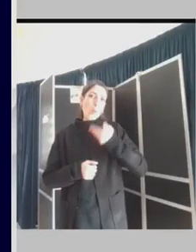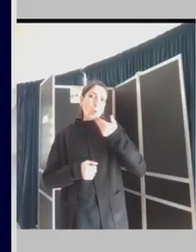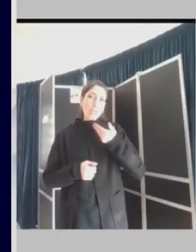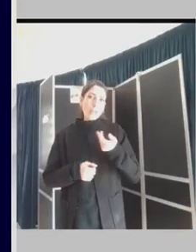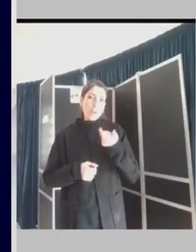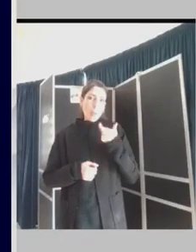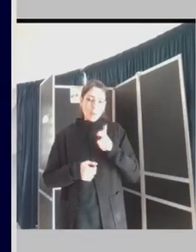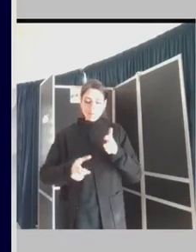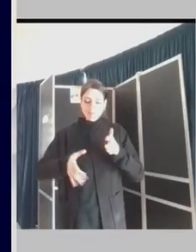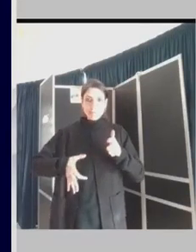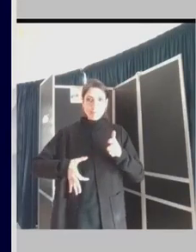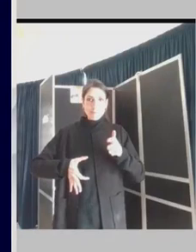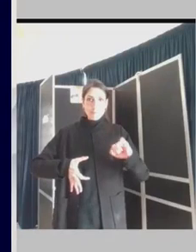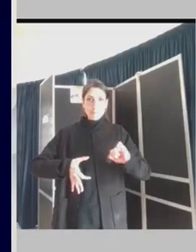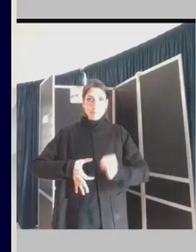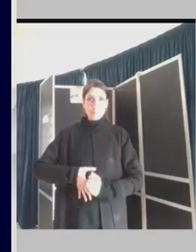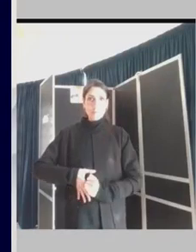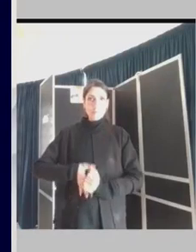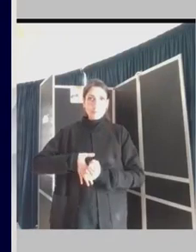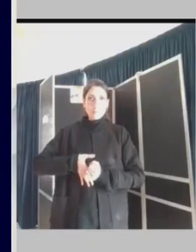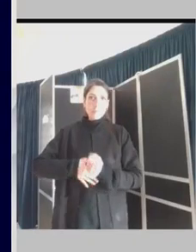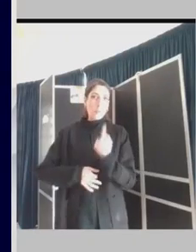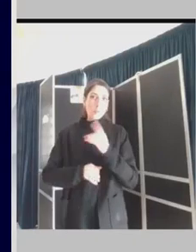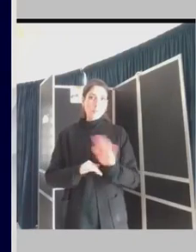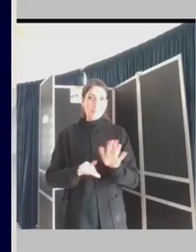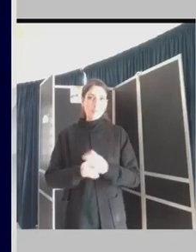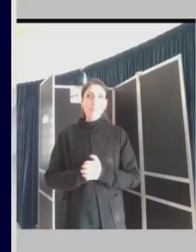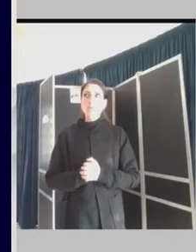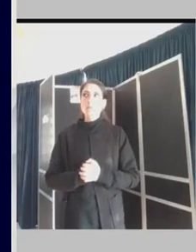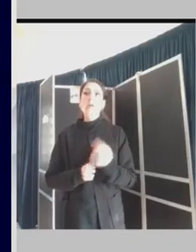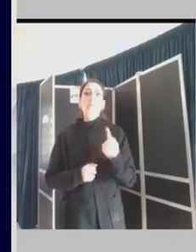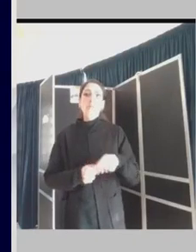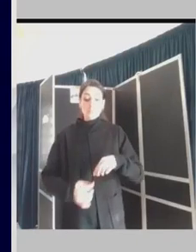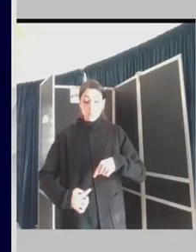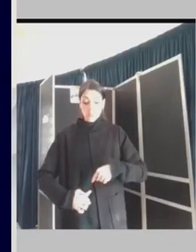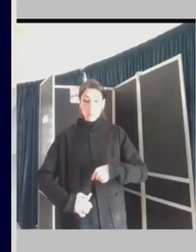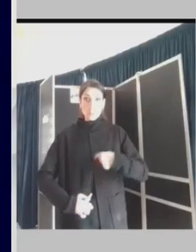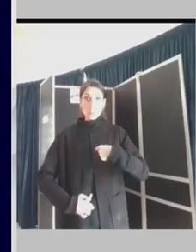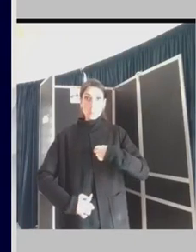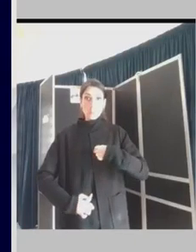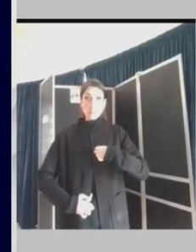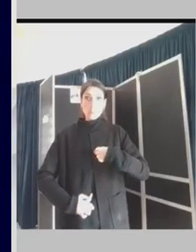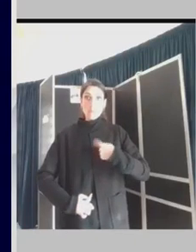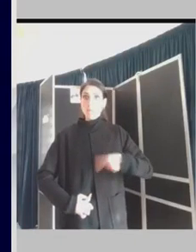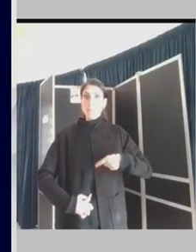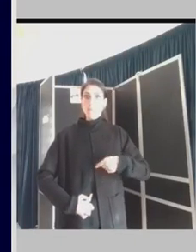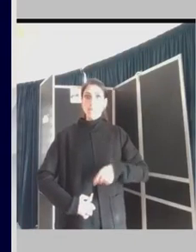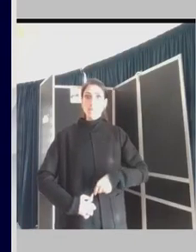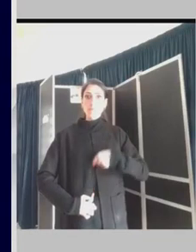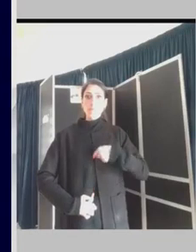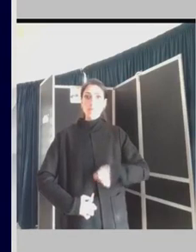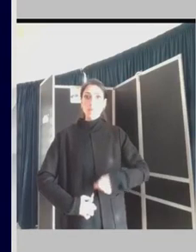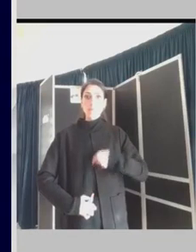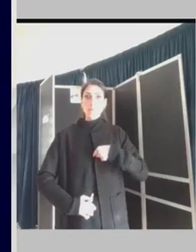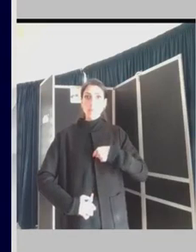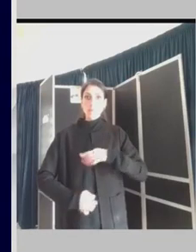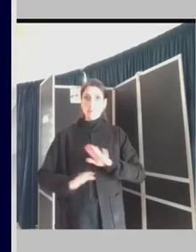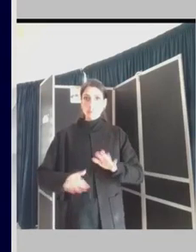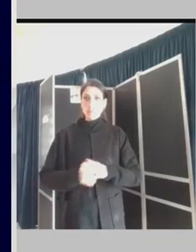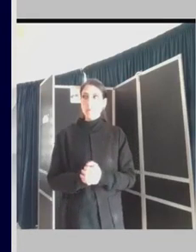viva. Esatto, no, è tra l'ombelicolo e lo sterno, cioè il cardias, in pratica,